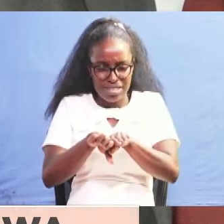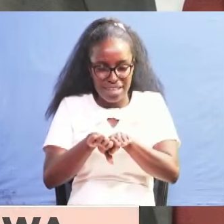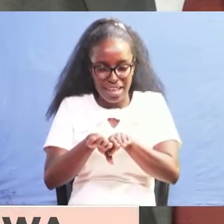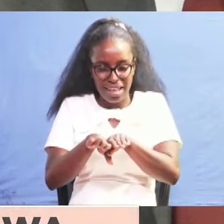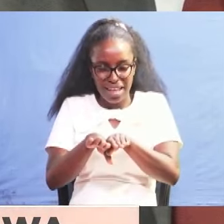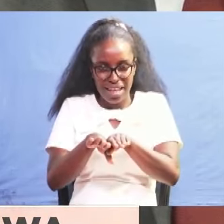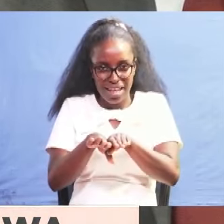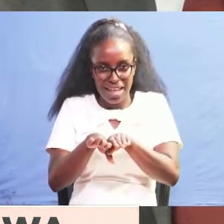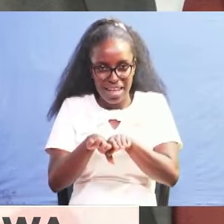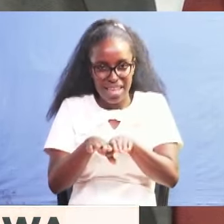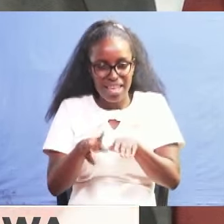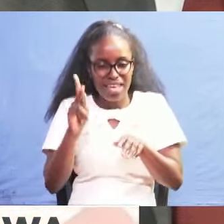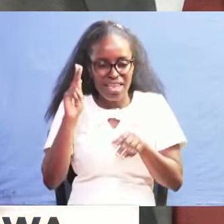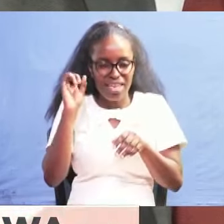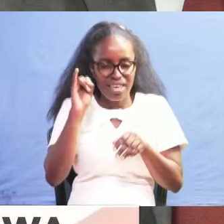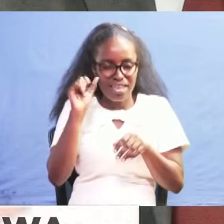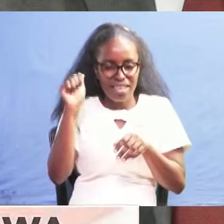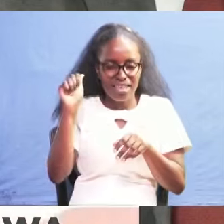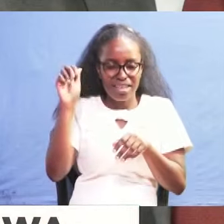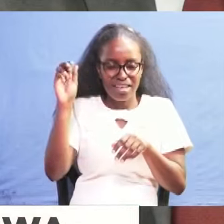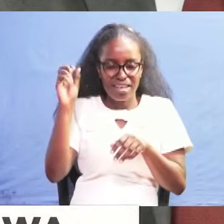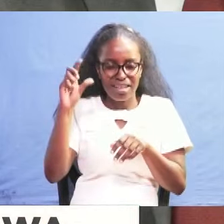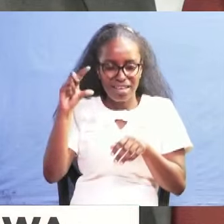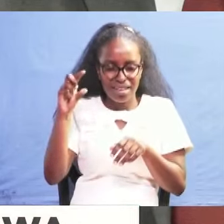inaitwa Kiangema,